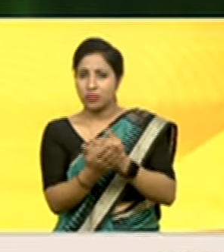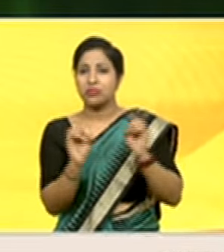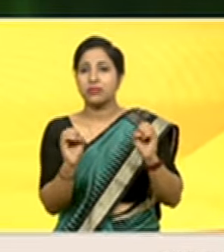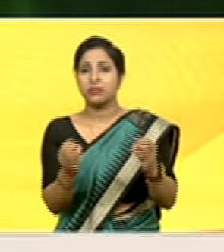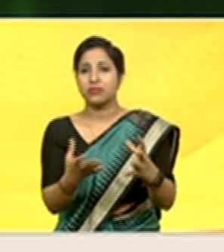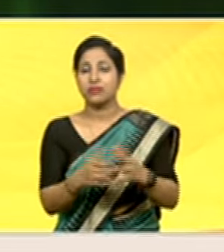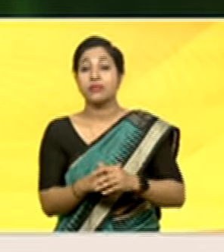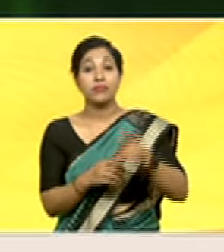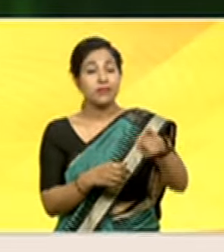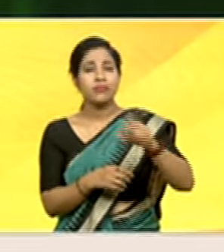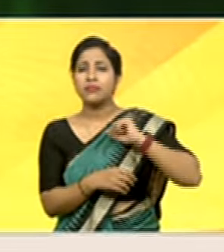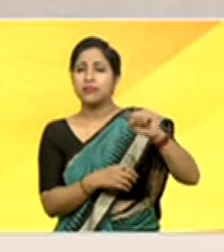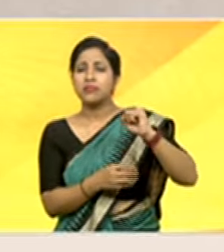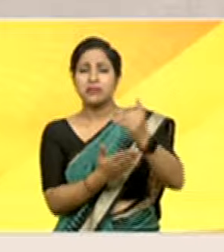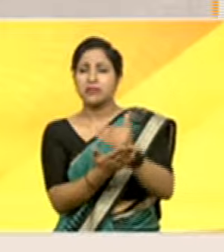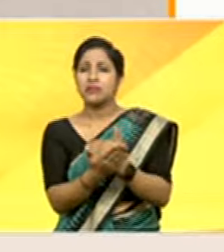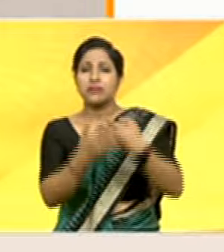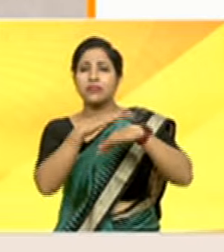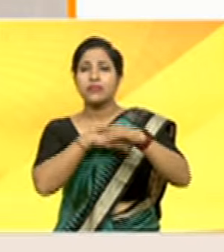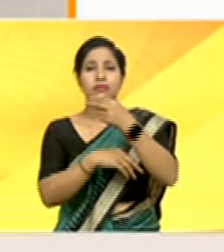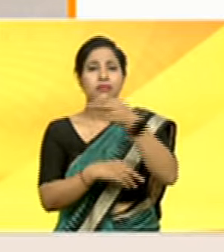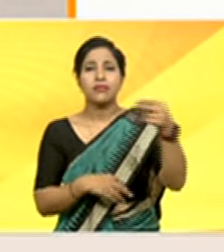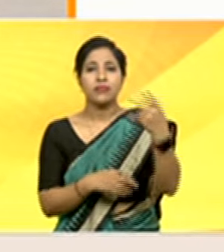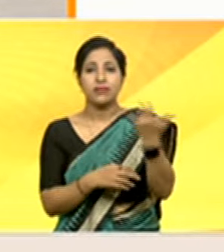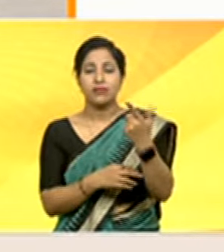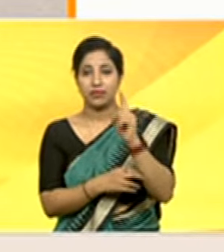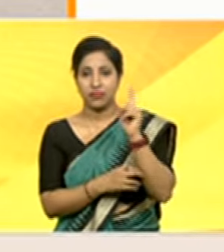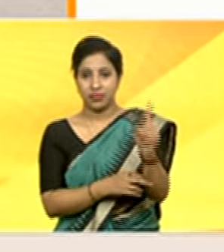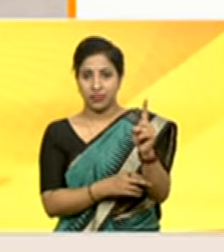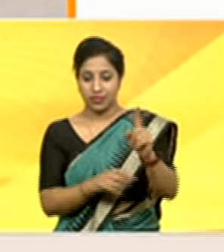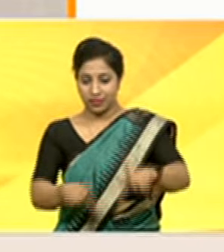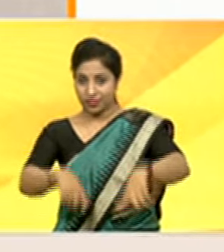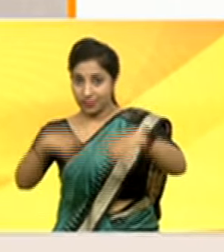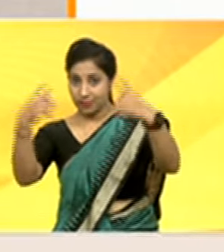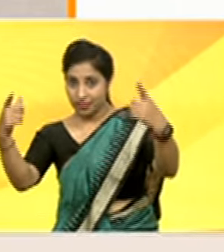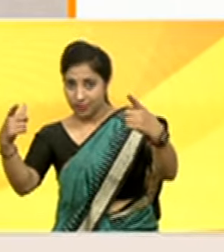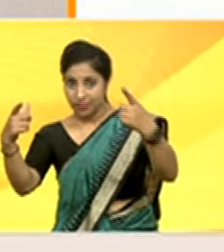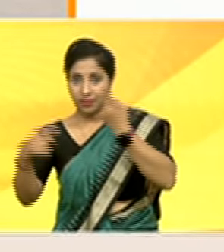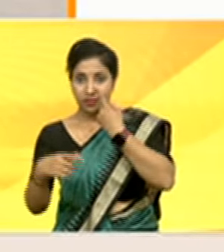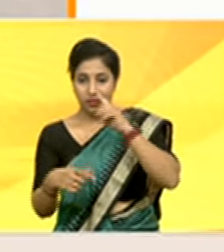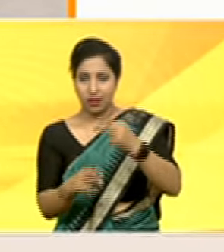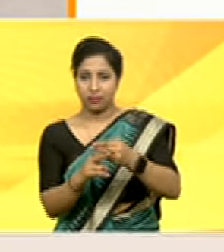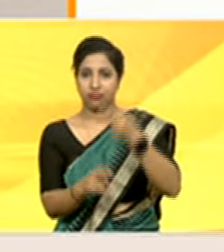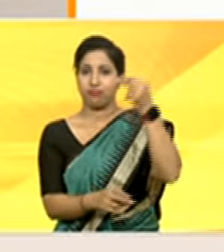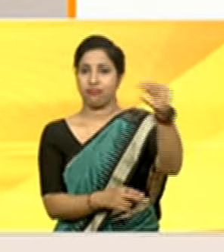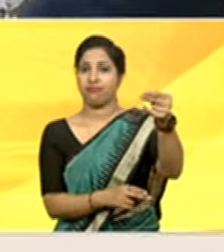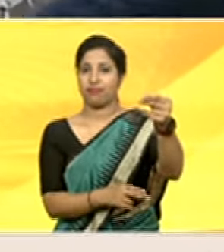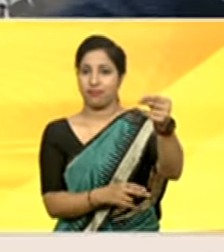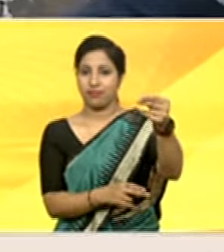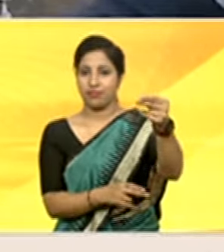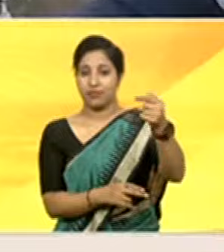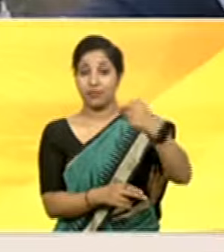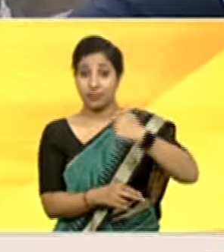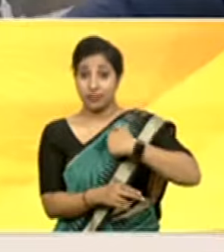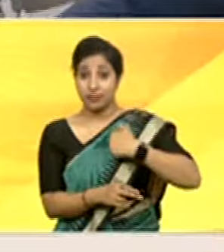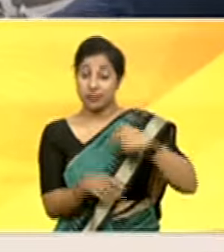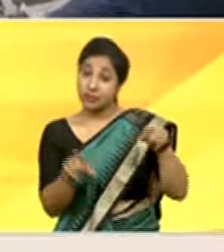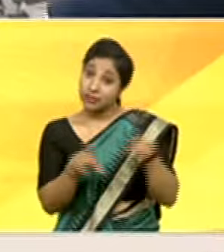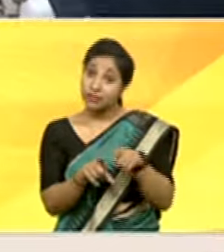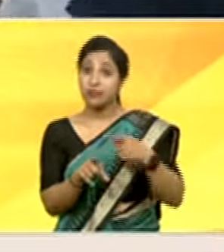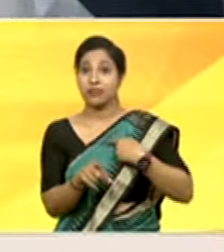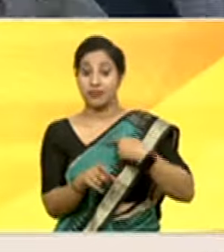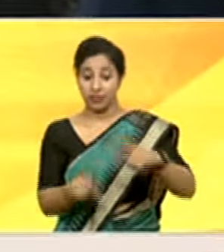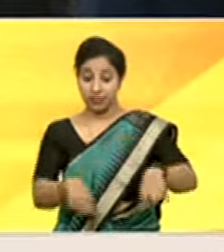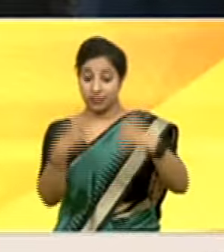इस अभियान का नाम है एक पैड मा के नाम मैंने भी एक पैड